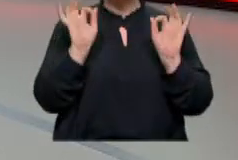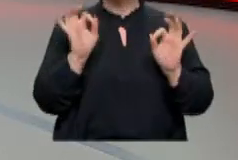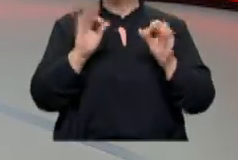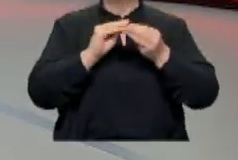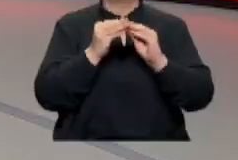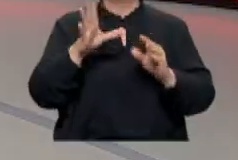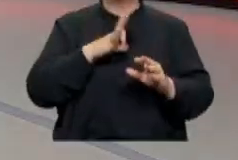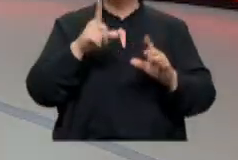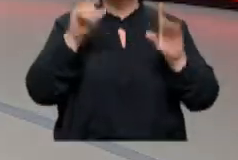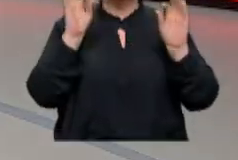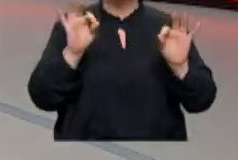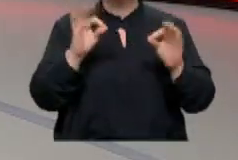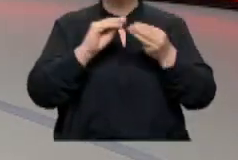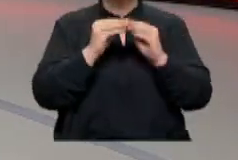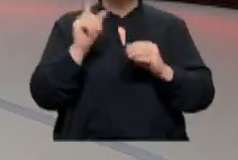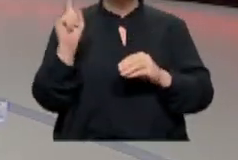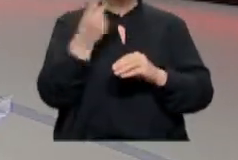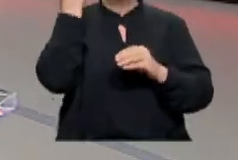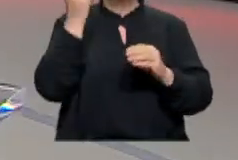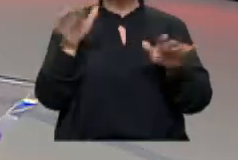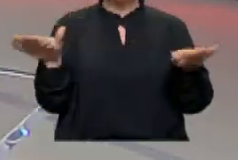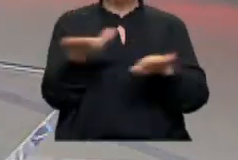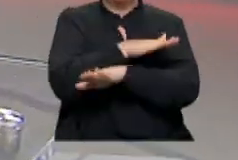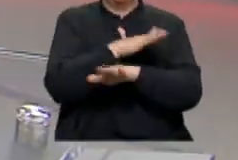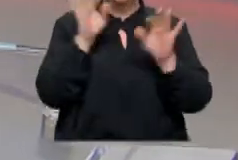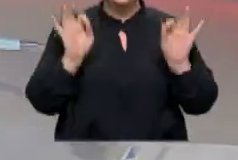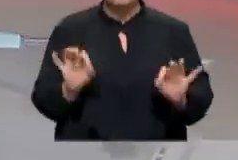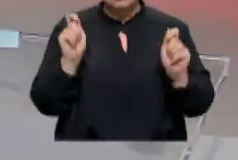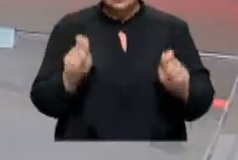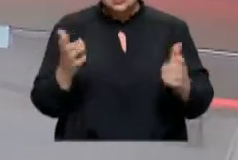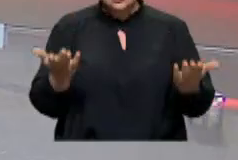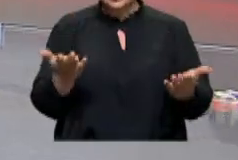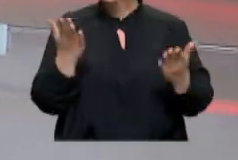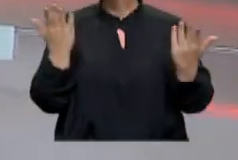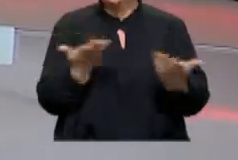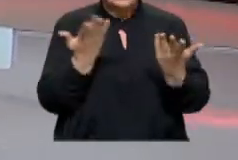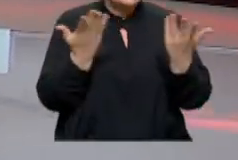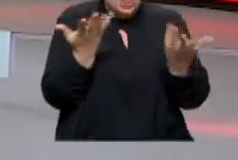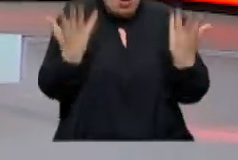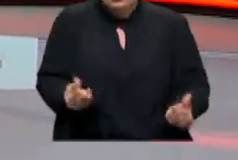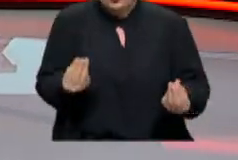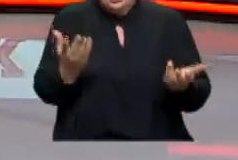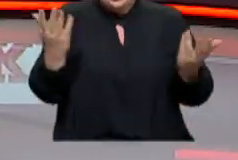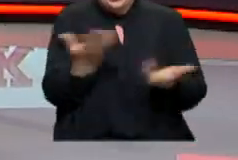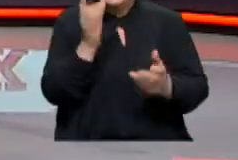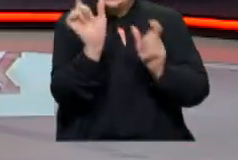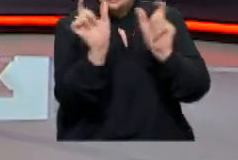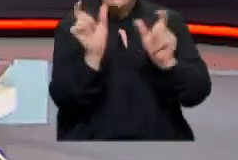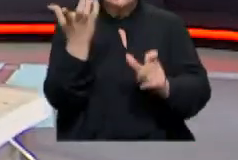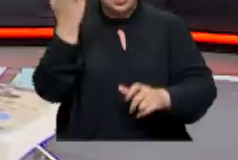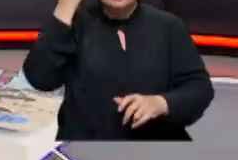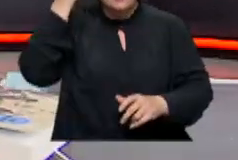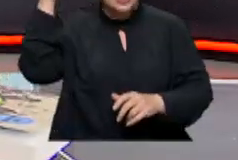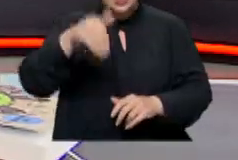var. O önemli meseleler bir de ilginç bir biçimde kamufle ediliyorlar. Neyin ne olduğu, hangi kelimenin ne